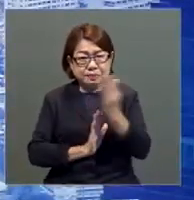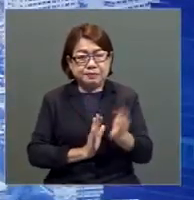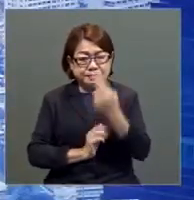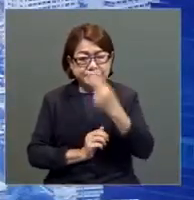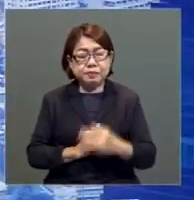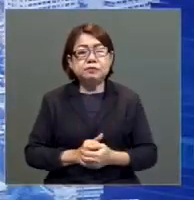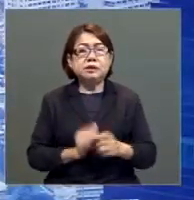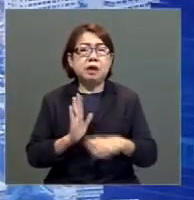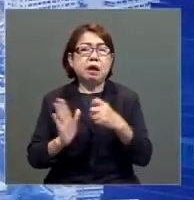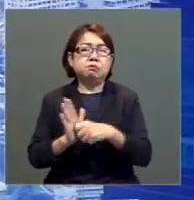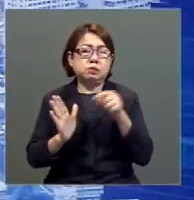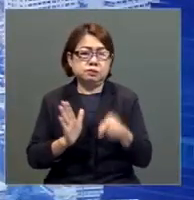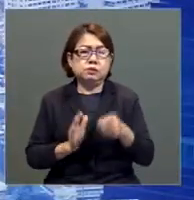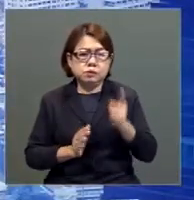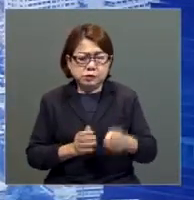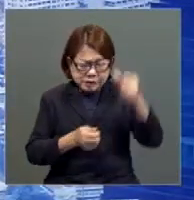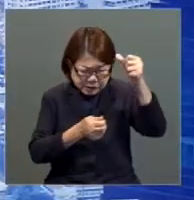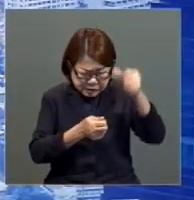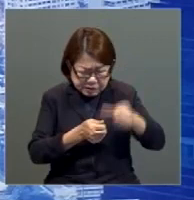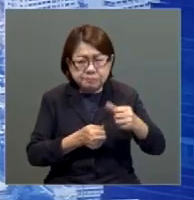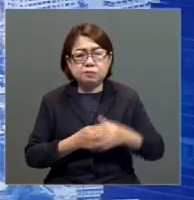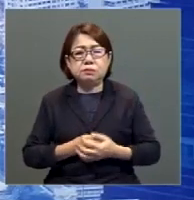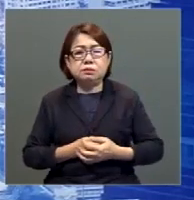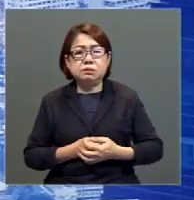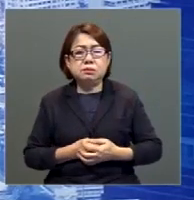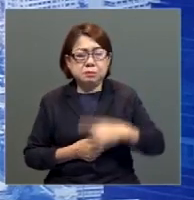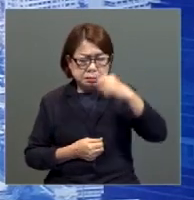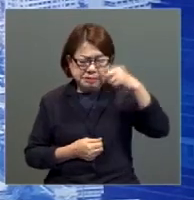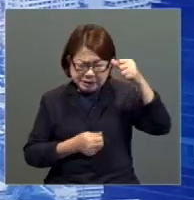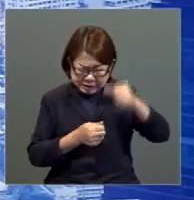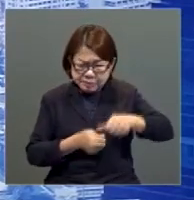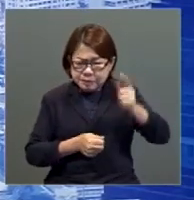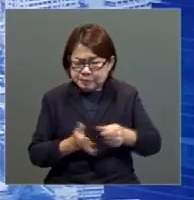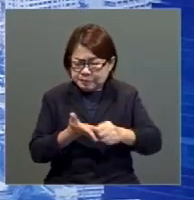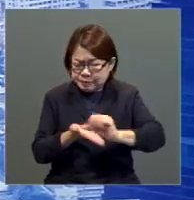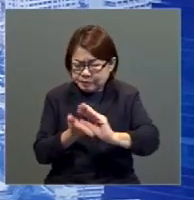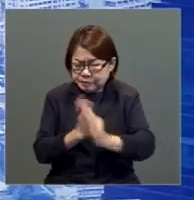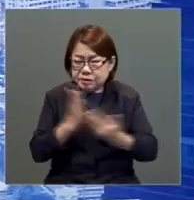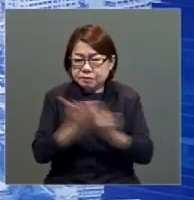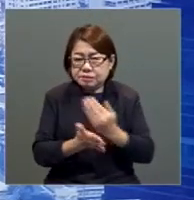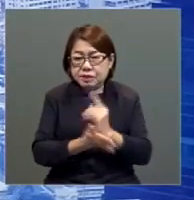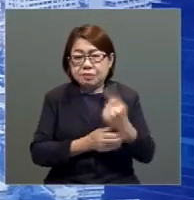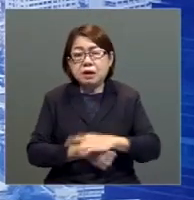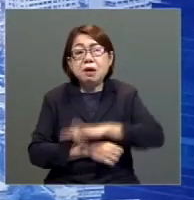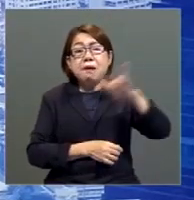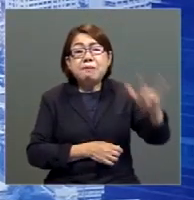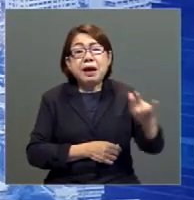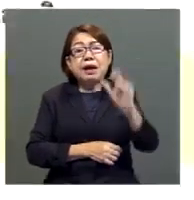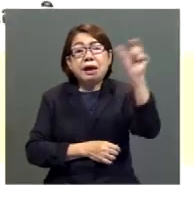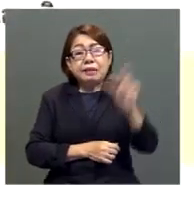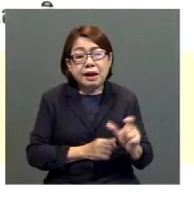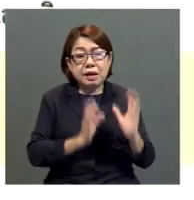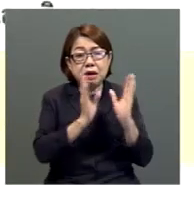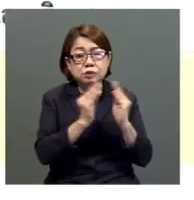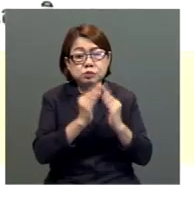ที่เราจะต้องบอกว่าเป็นบทเรียนที่เราต้องมาปรับให้ได้คนไทยที่ประชุมที่อิตาลีจำนวน6